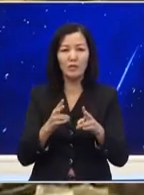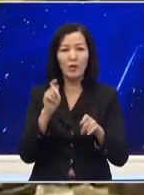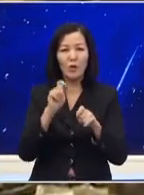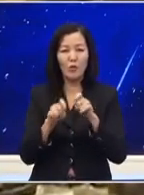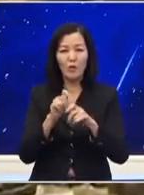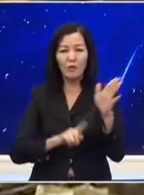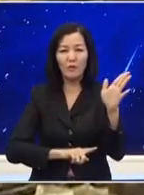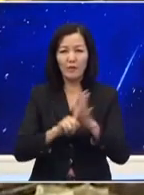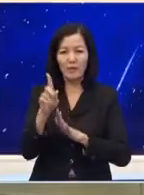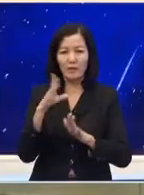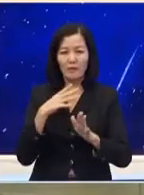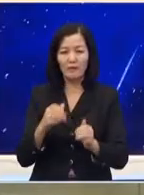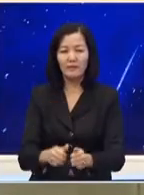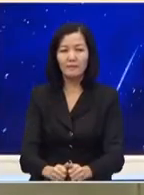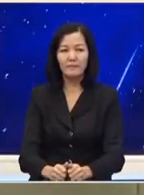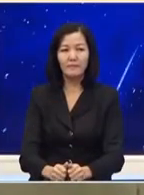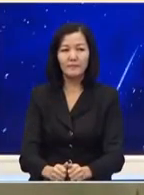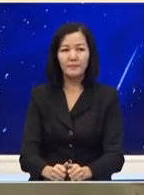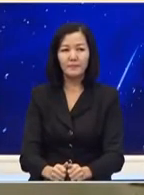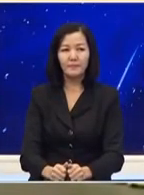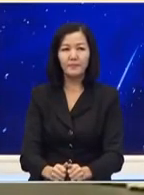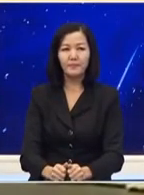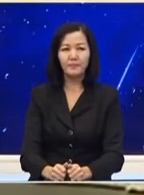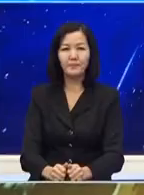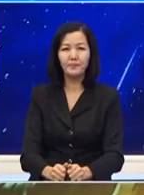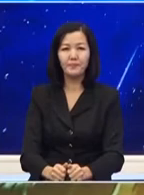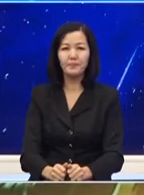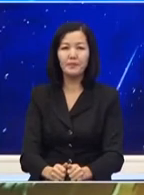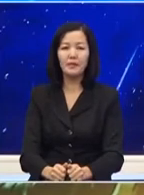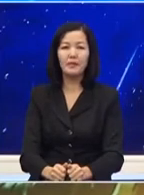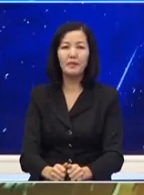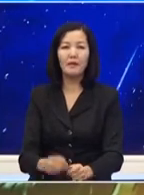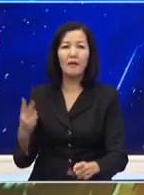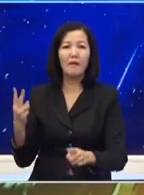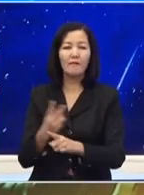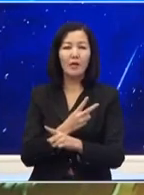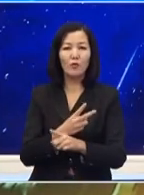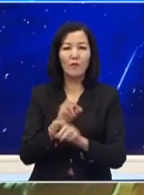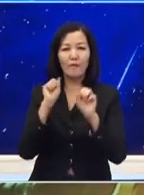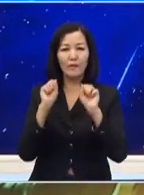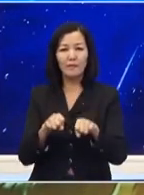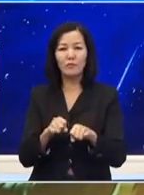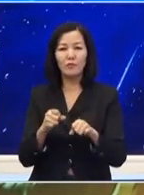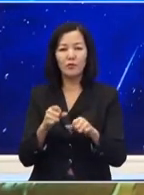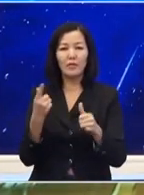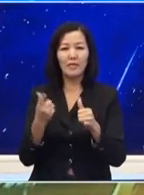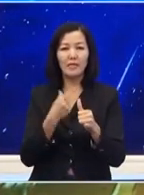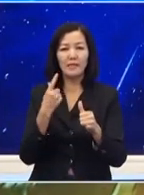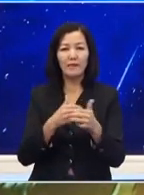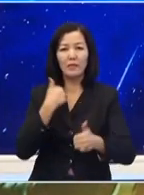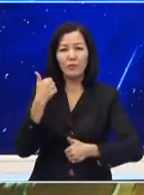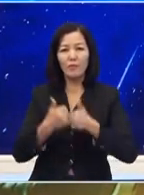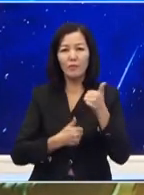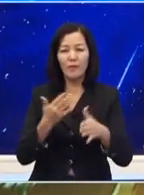уголовное дело. «Второй шанс» – так называется конкурс,